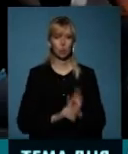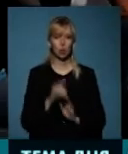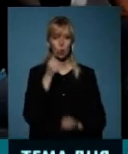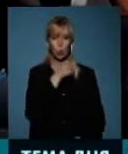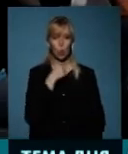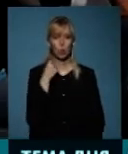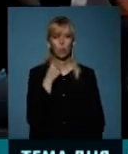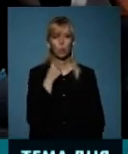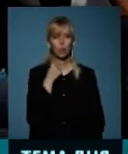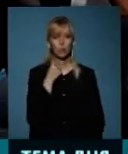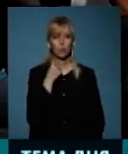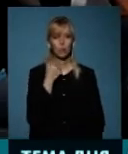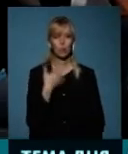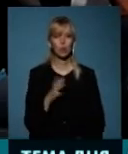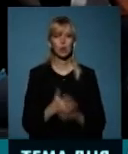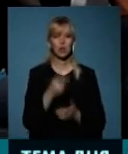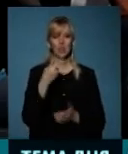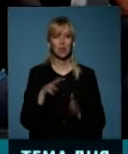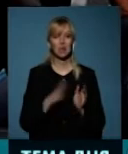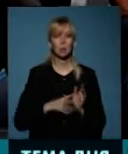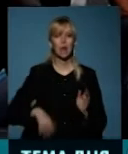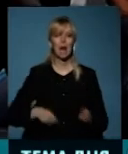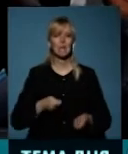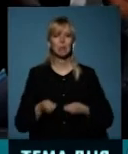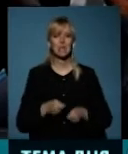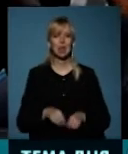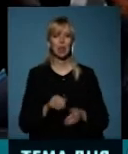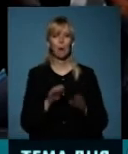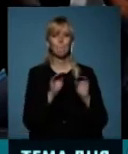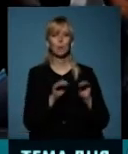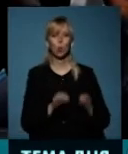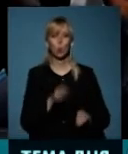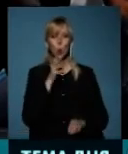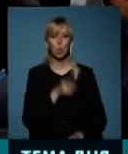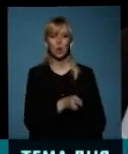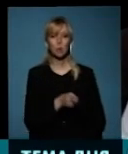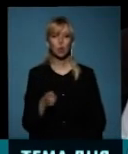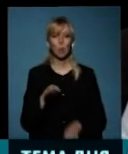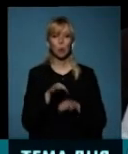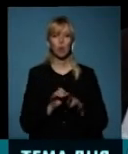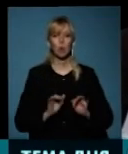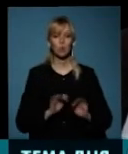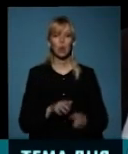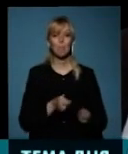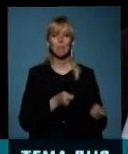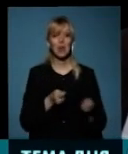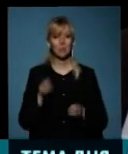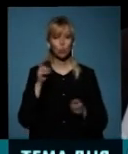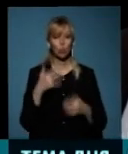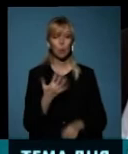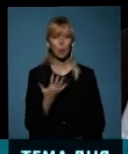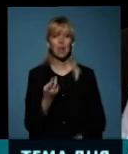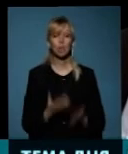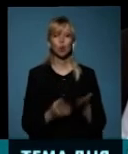року вже є 29 адміністративних протоколів. За під час проведення операції перевізник вже 5. Якщо